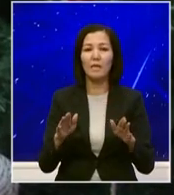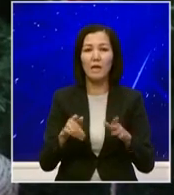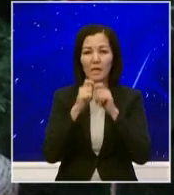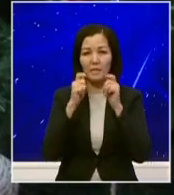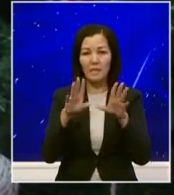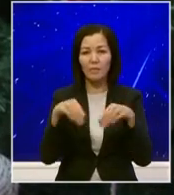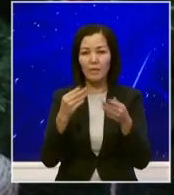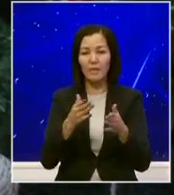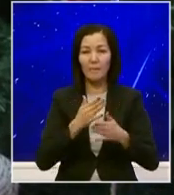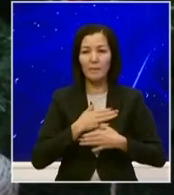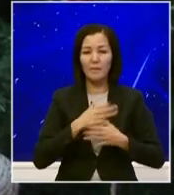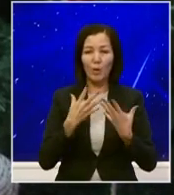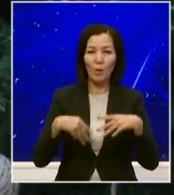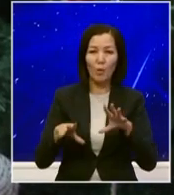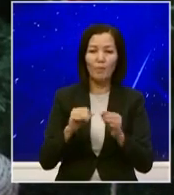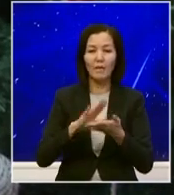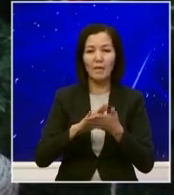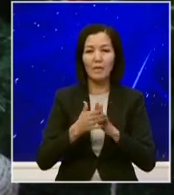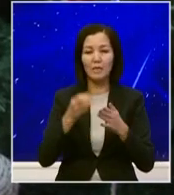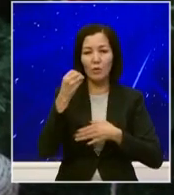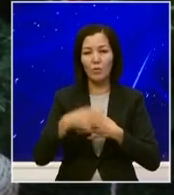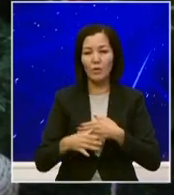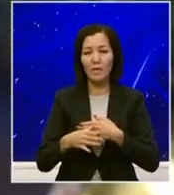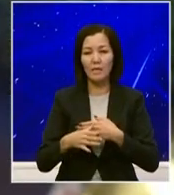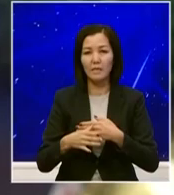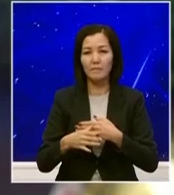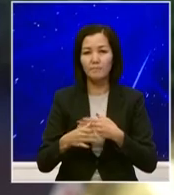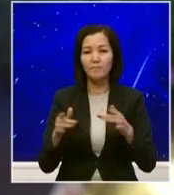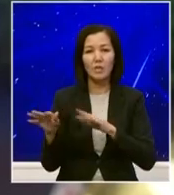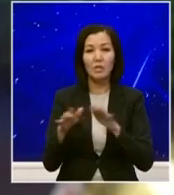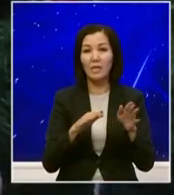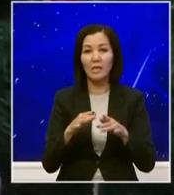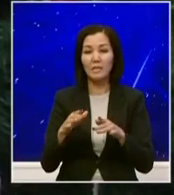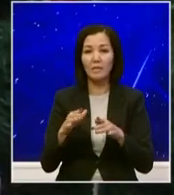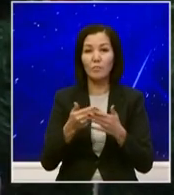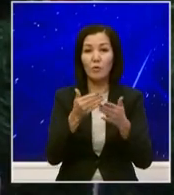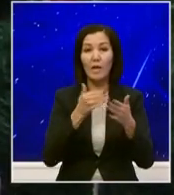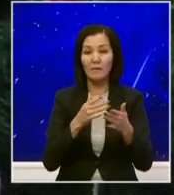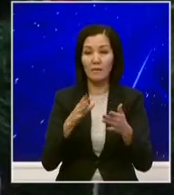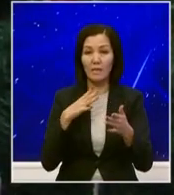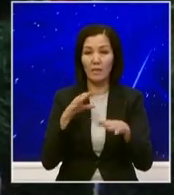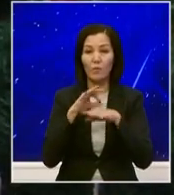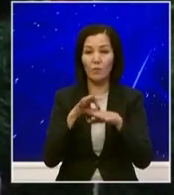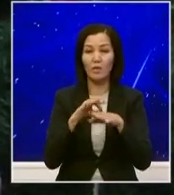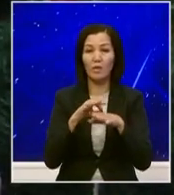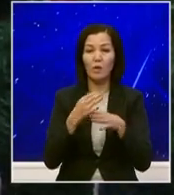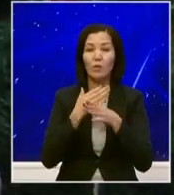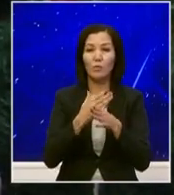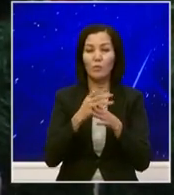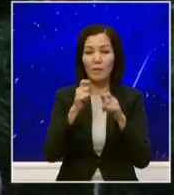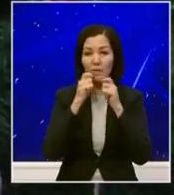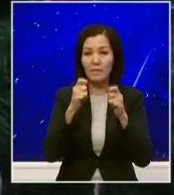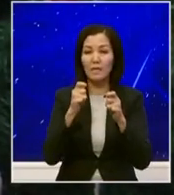негізі біздің қоғамдық келісім орталығының жасап отырған шарасы бірінші рет емес. Өзіміздің қолымыздан келгенше жақсылықты